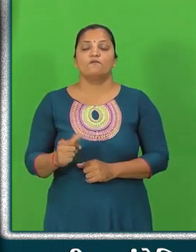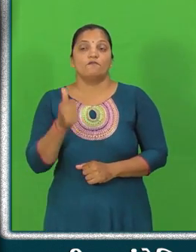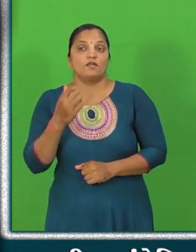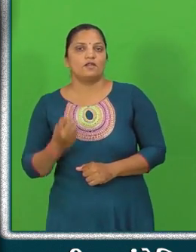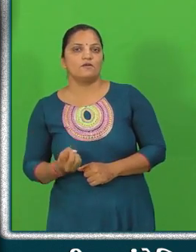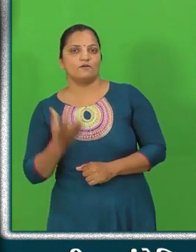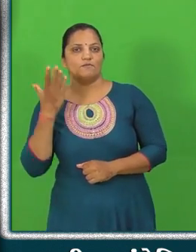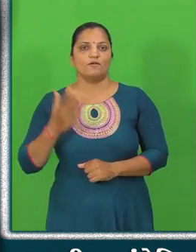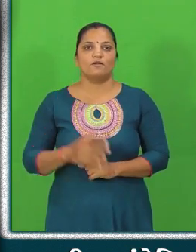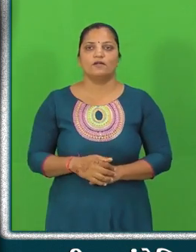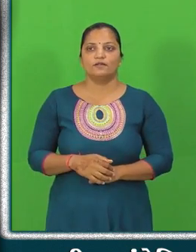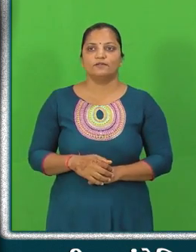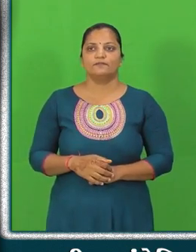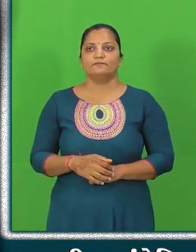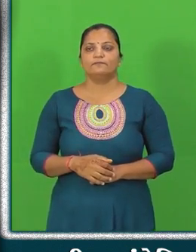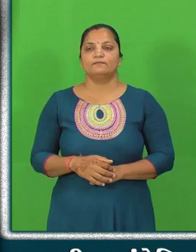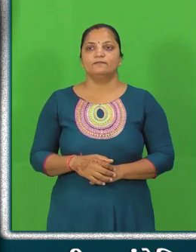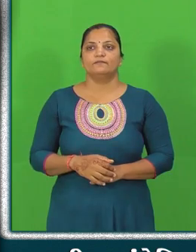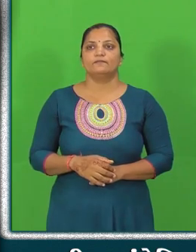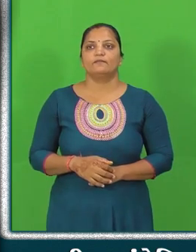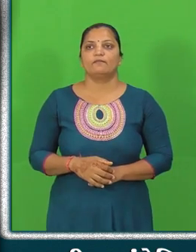વેરી ગુડ મોર્નિંગ।